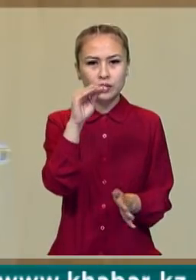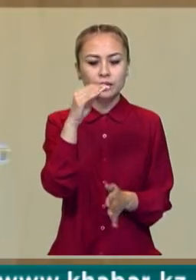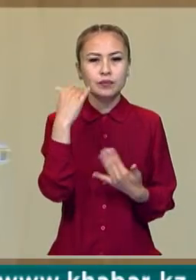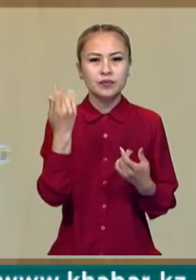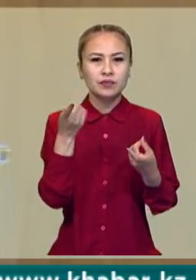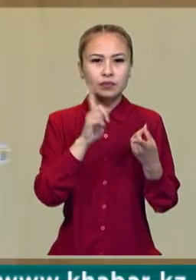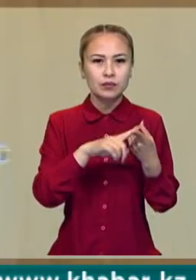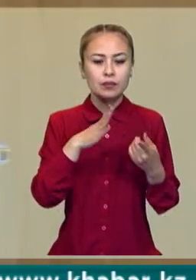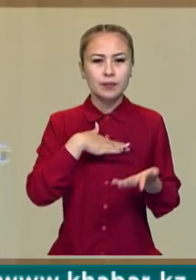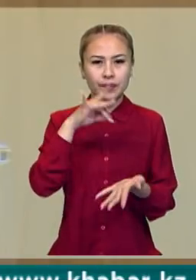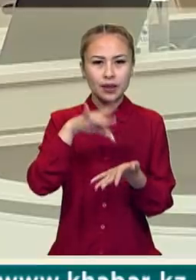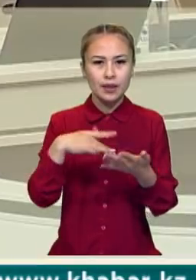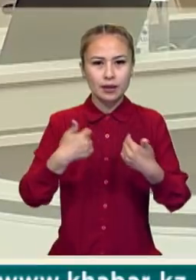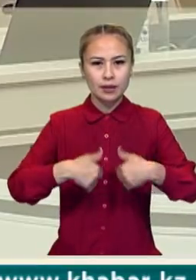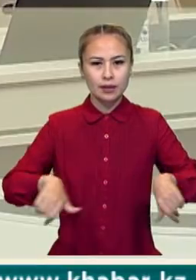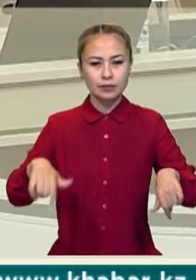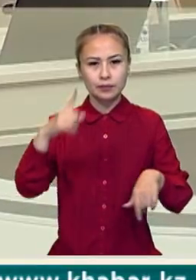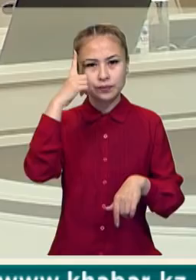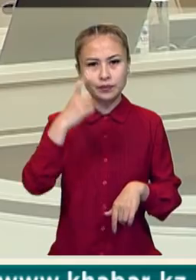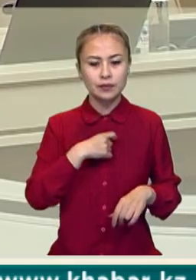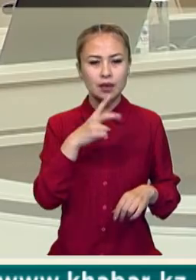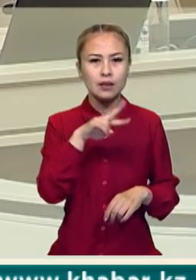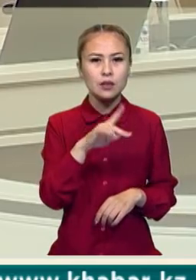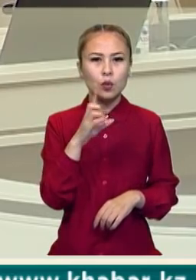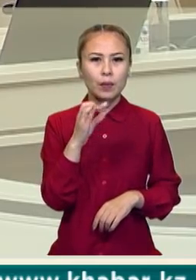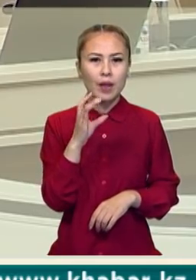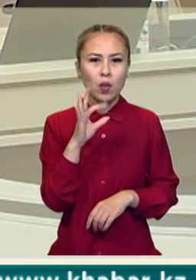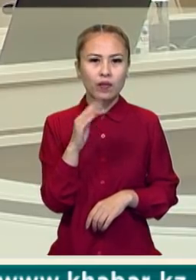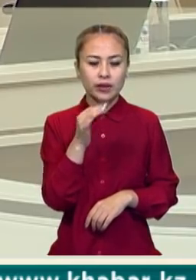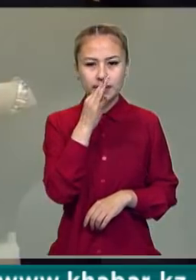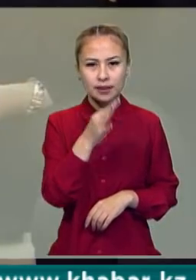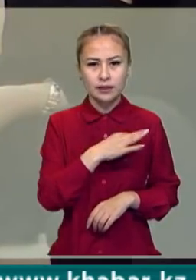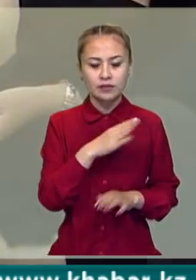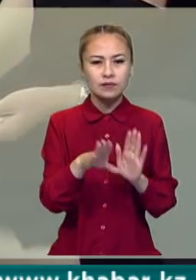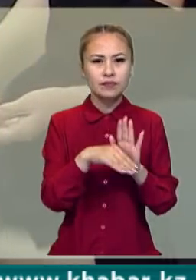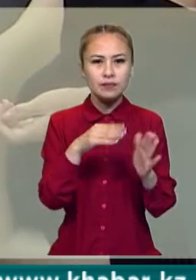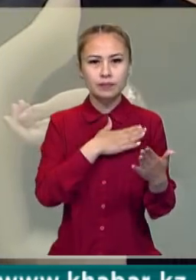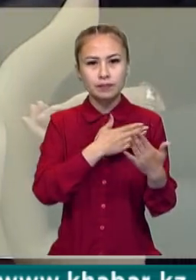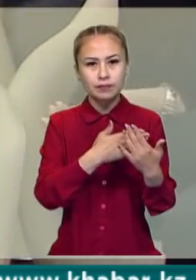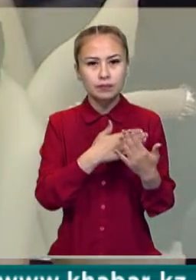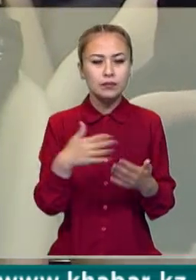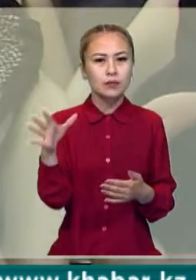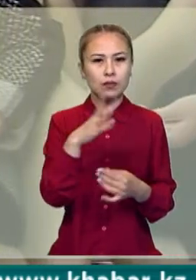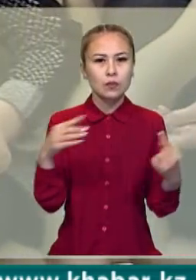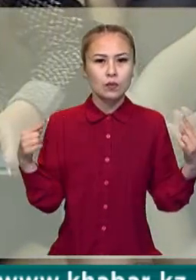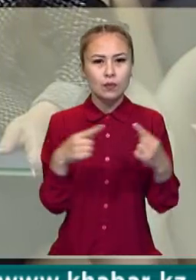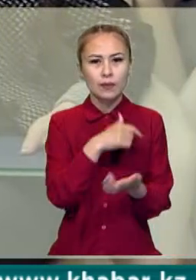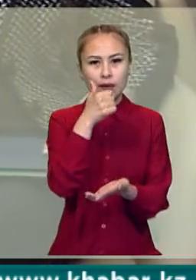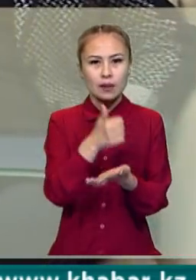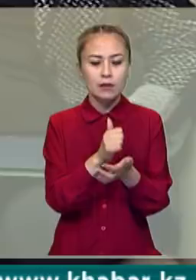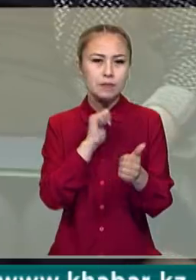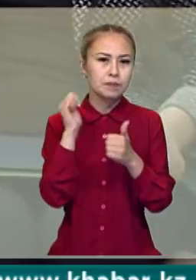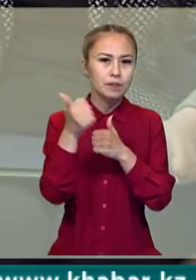Бұл жайында бізге орталық сайлау комиссиясының мүшесі Ләззат Сүлеймен мәлімдеген болатын, сайлаушылардың белсенділігі жағынан Ақтөбе облысы көш басында